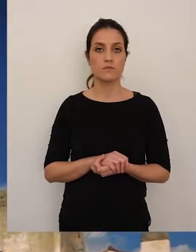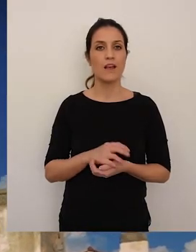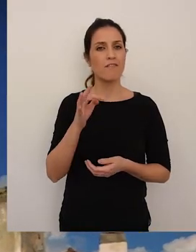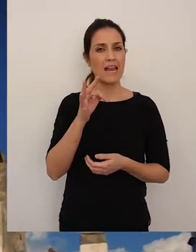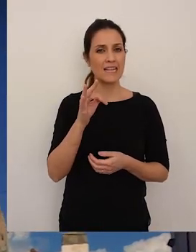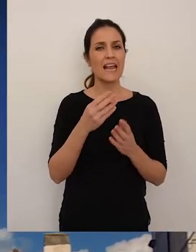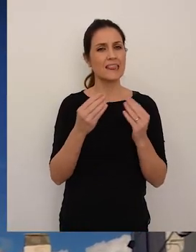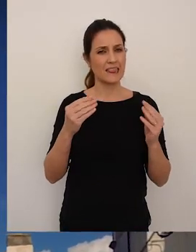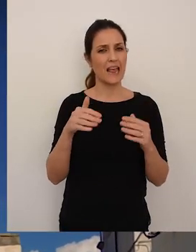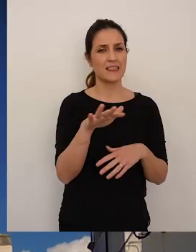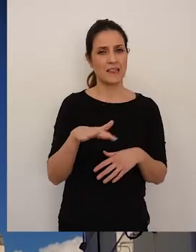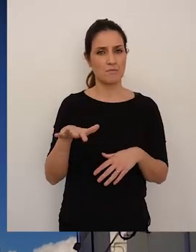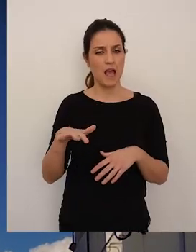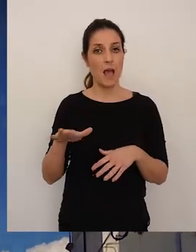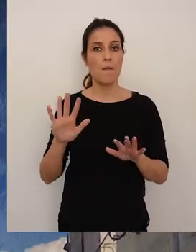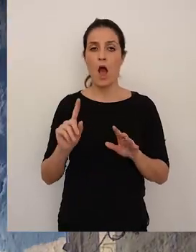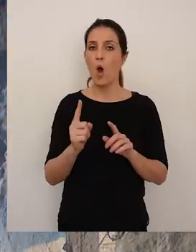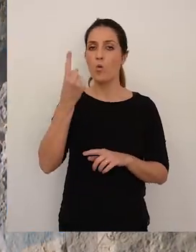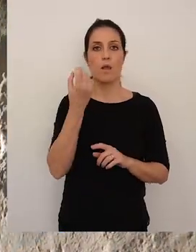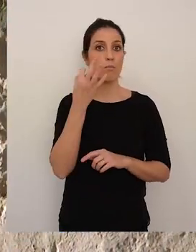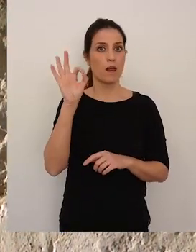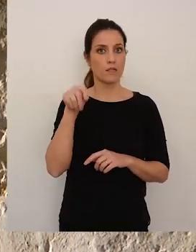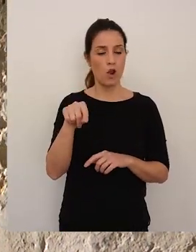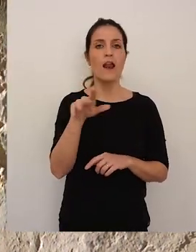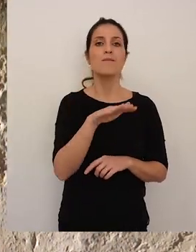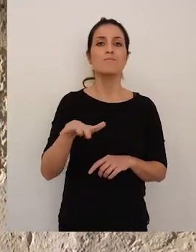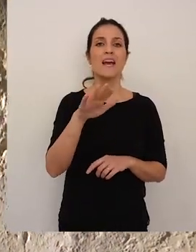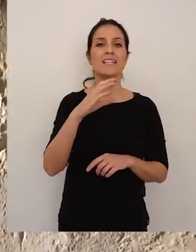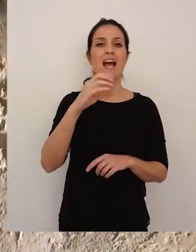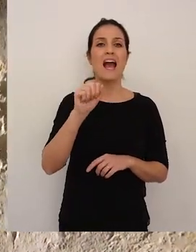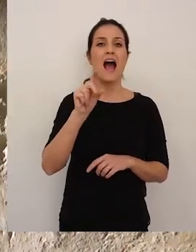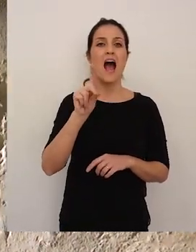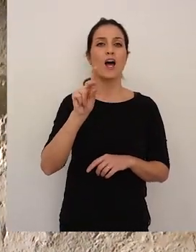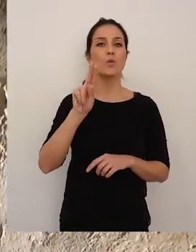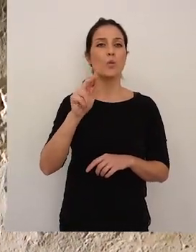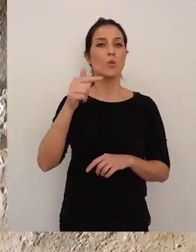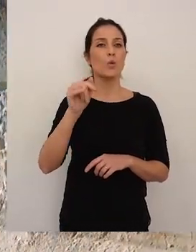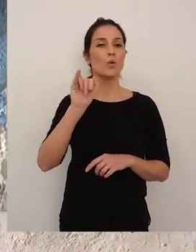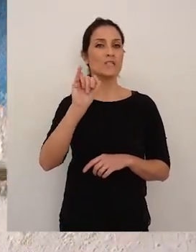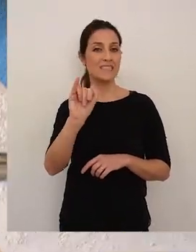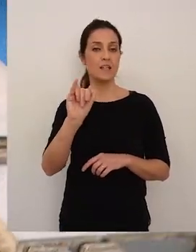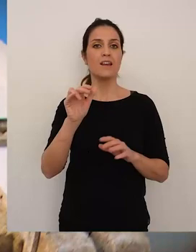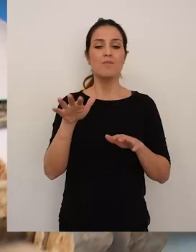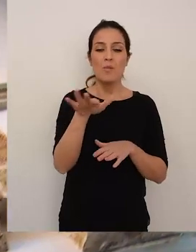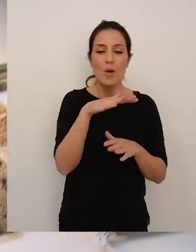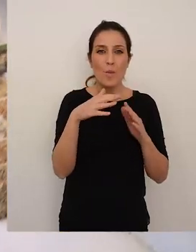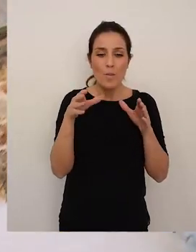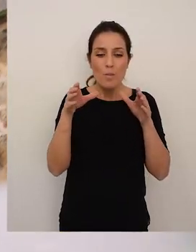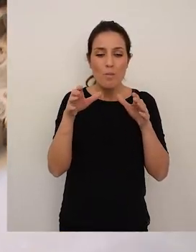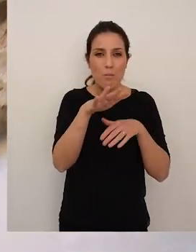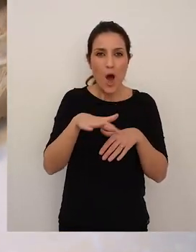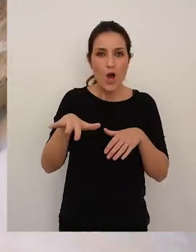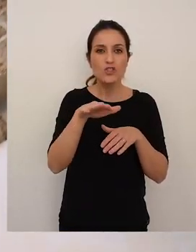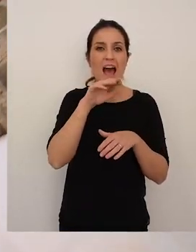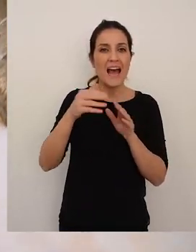Una delle piazze di Felline più suggestive è Piazza Caduti, che rappresenta la sintesi architettonica dell'intero borgo antico.